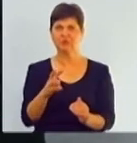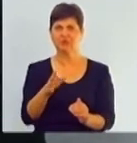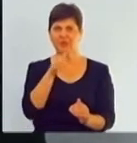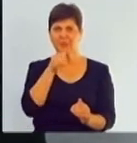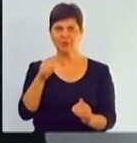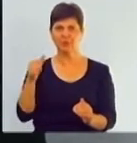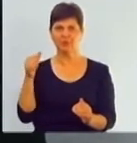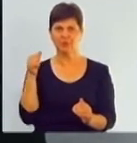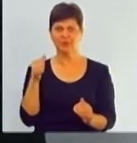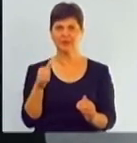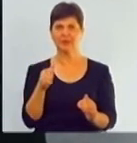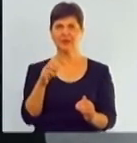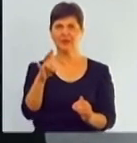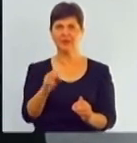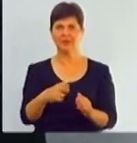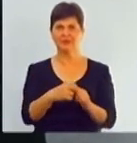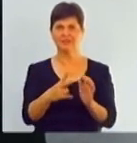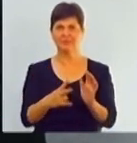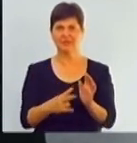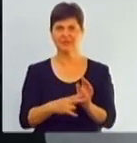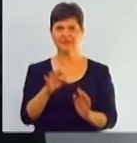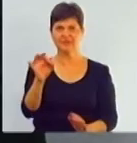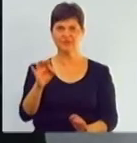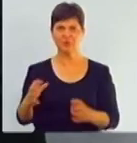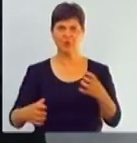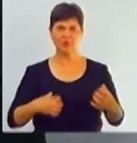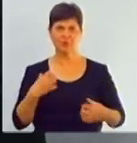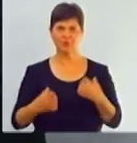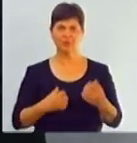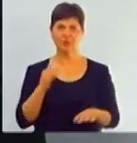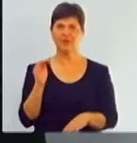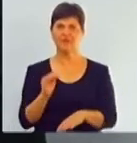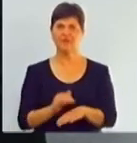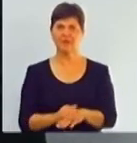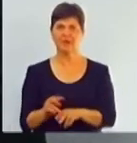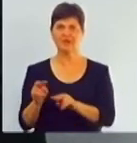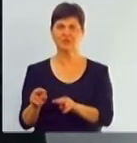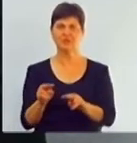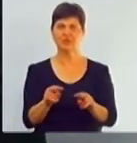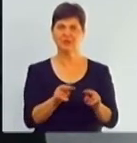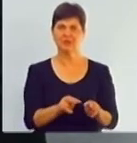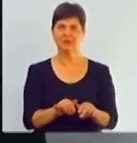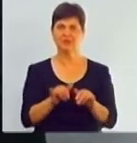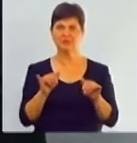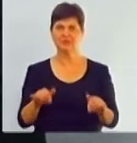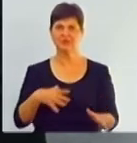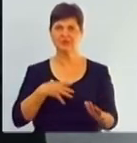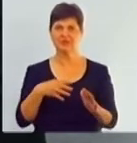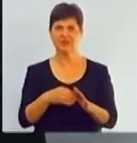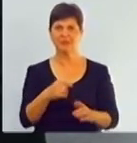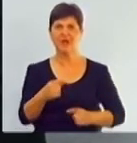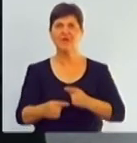на 17%. Але турбує той факт, що у нас спостерігається збільшення загиблих внаслідок